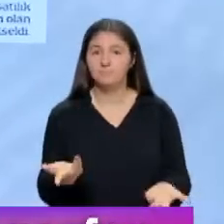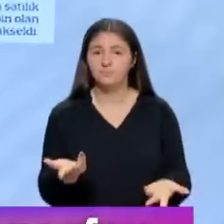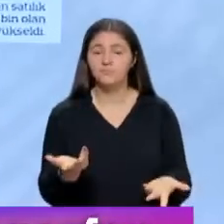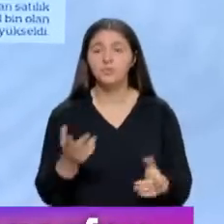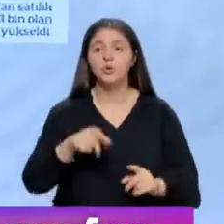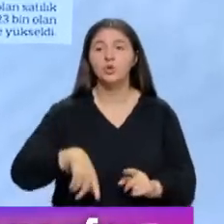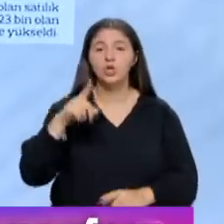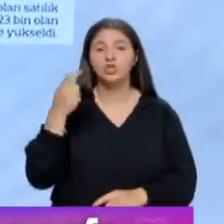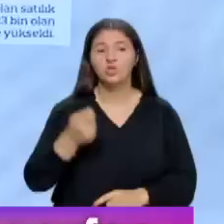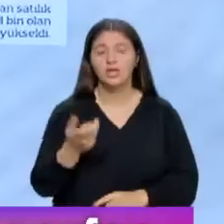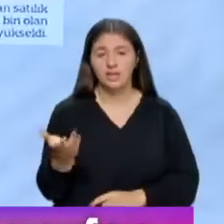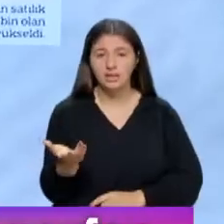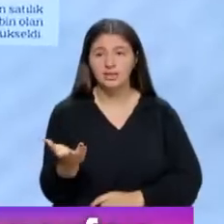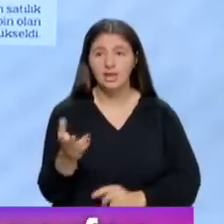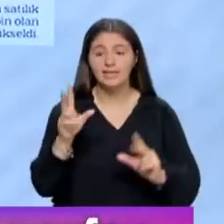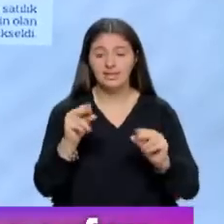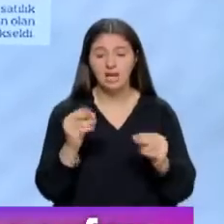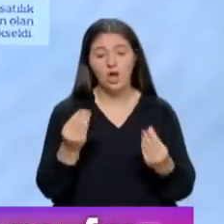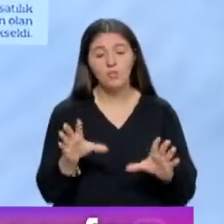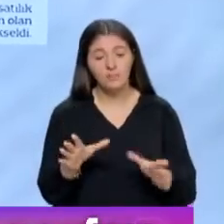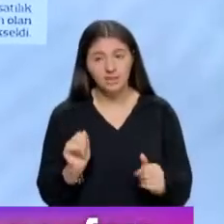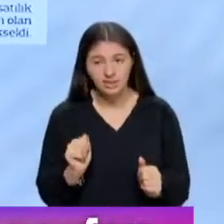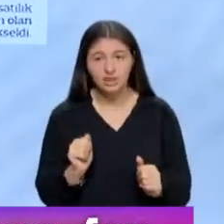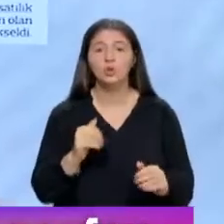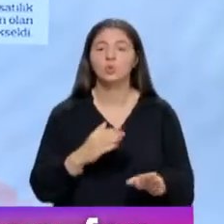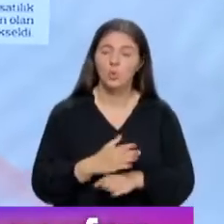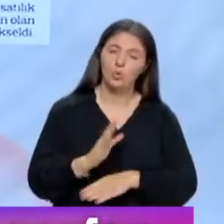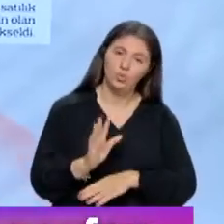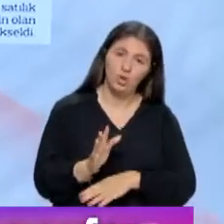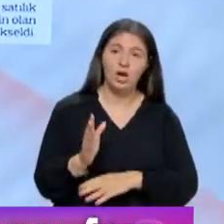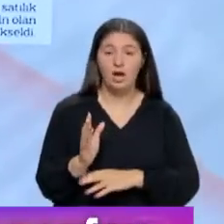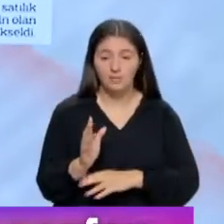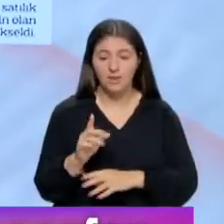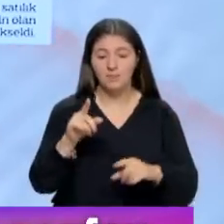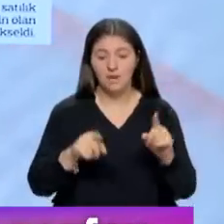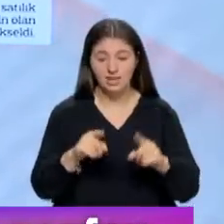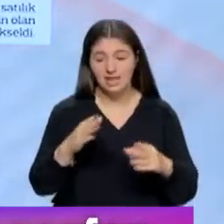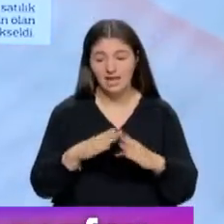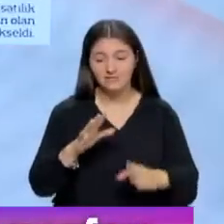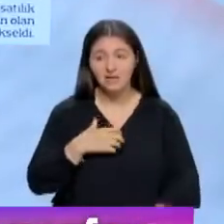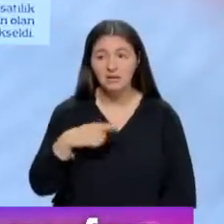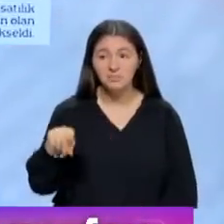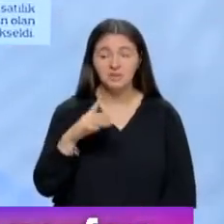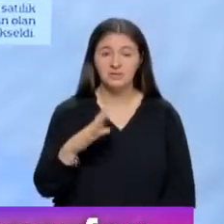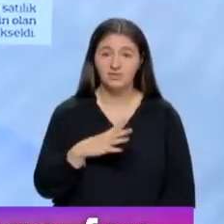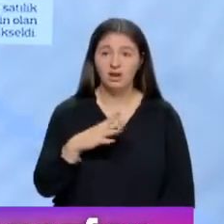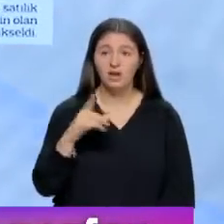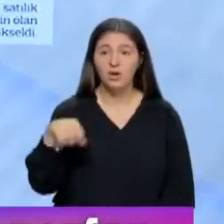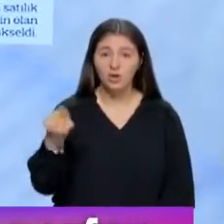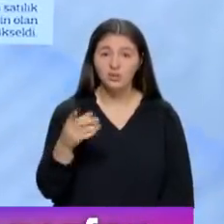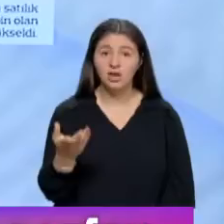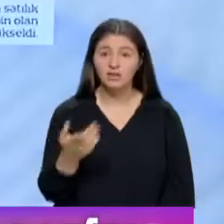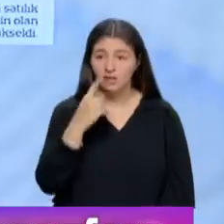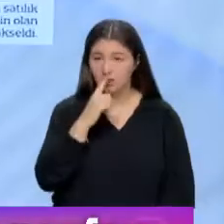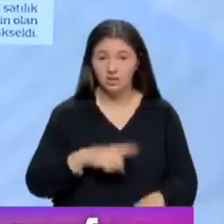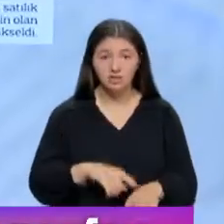günün şartlarında yeterli olmayabilir doğrudur ama bazı Ev sahipleri var Onlar da